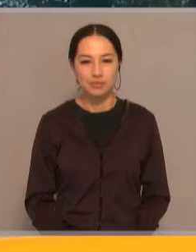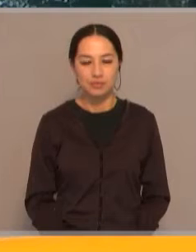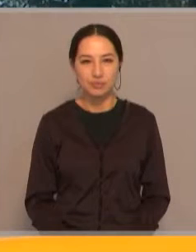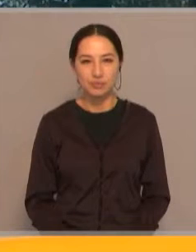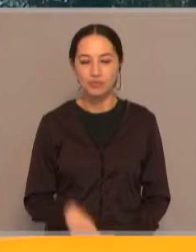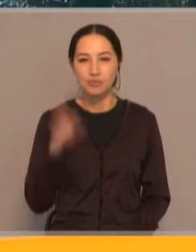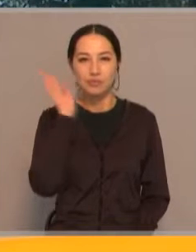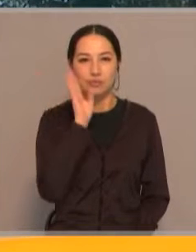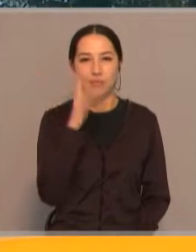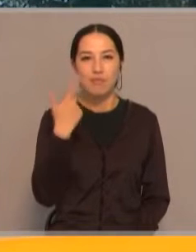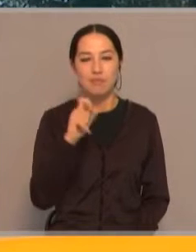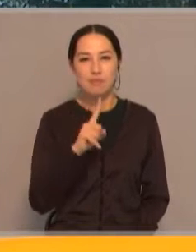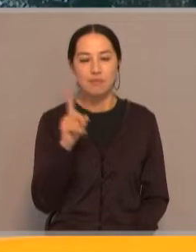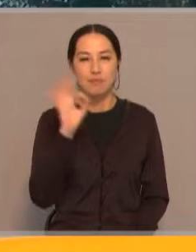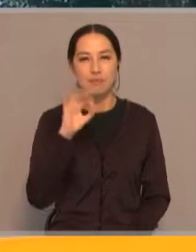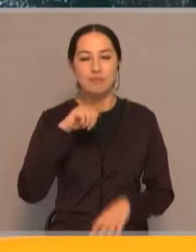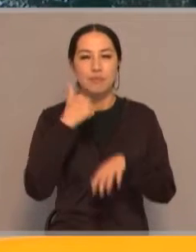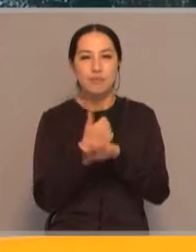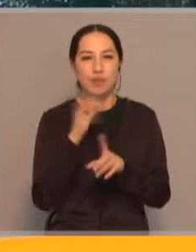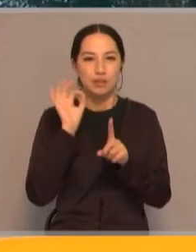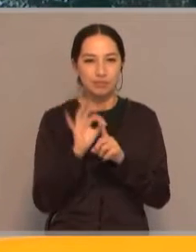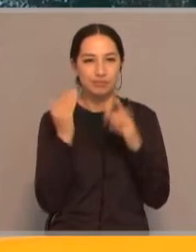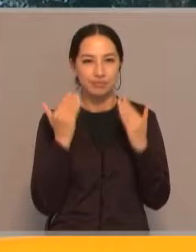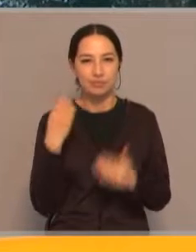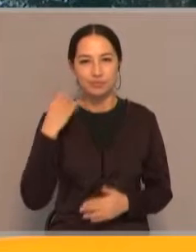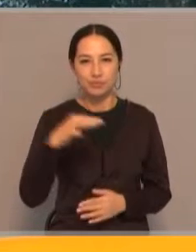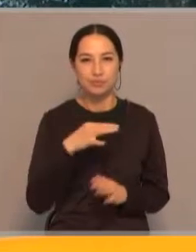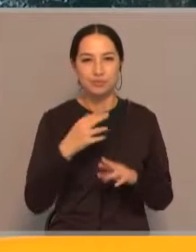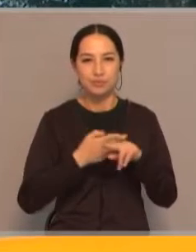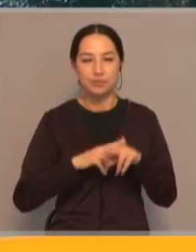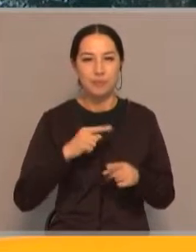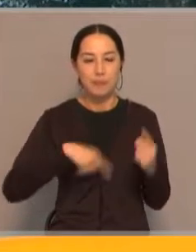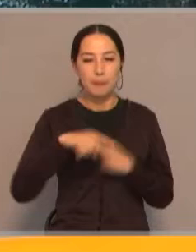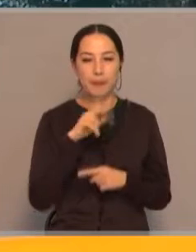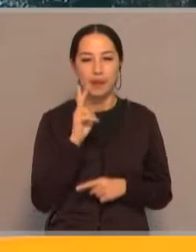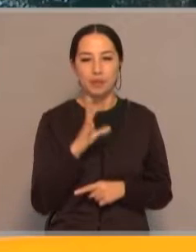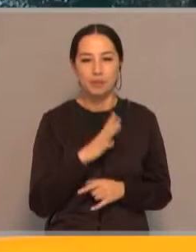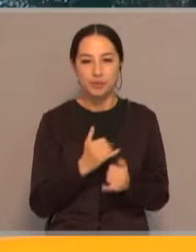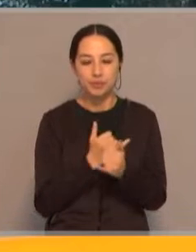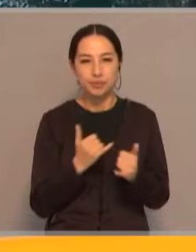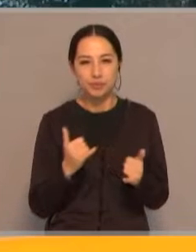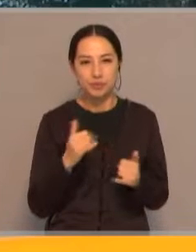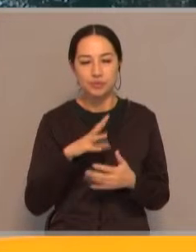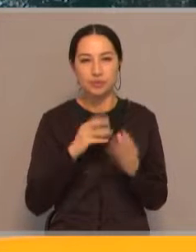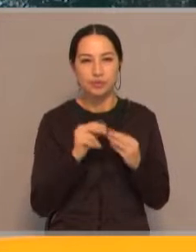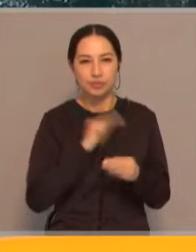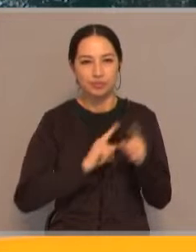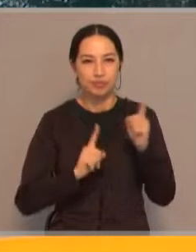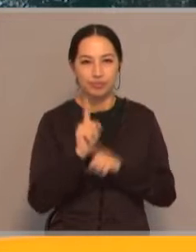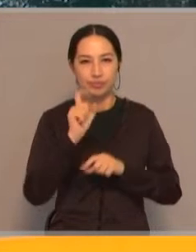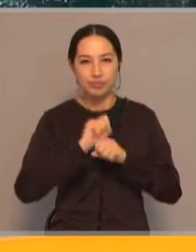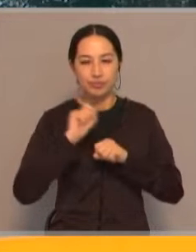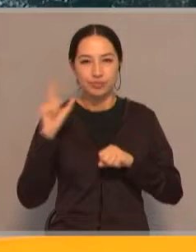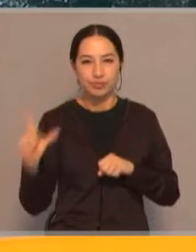Ауысу мен ғаз жеткізу бастығы назарды. Қазір Тұркстан облысында инфрақ құрлым мен қамты масеті жұмыстары қарқында жүріп жадыры.